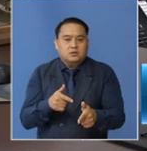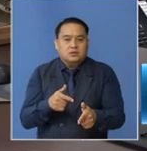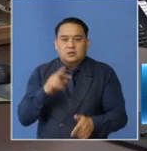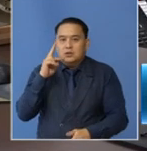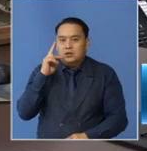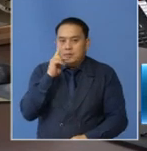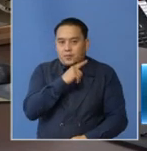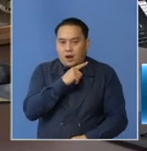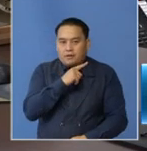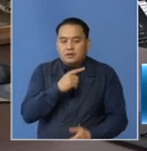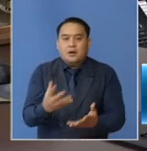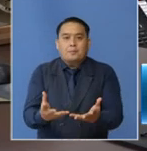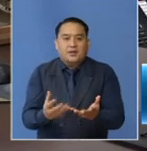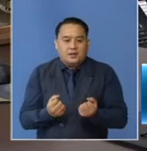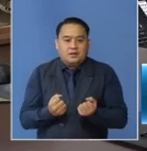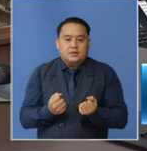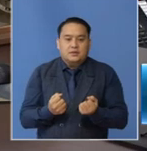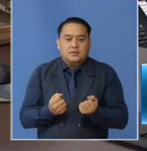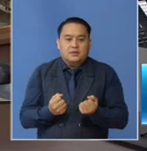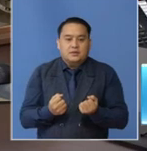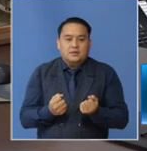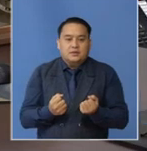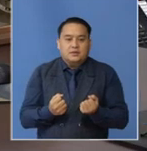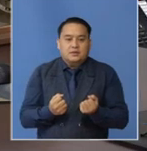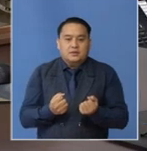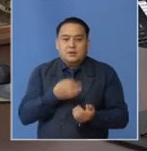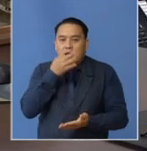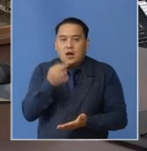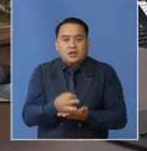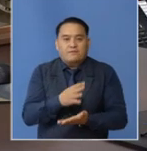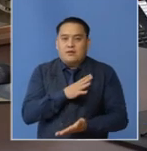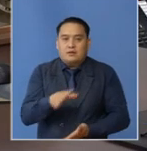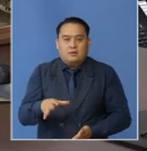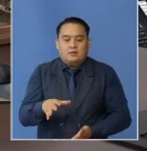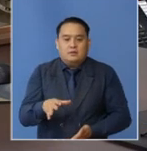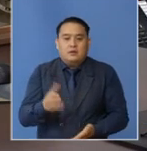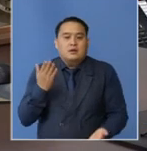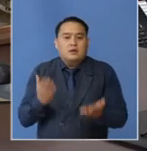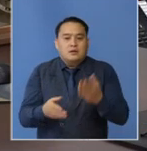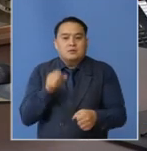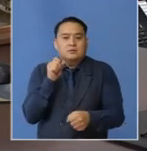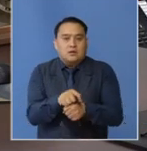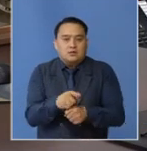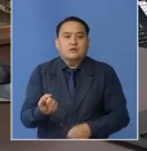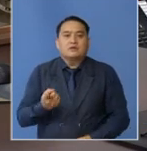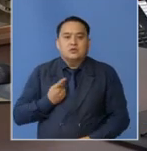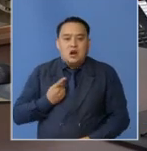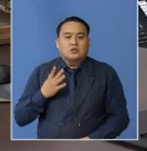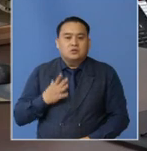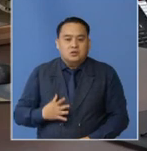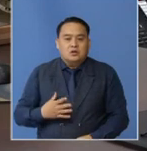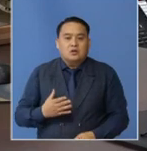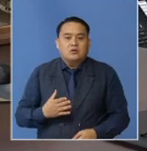Неправильно принял, там, не ответил или заставил ждать, еще что в